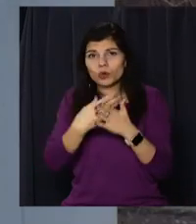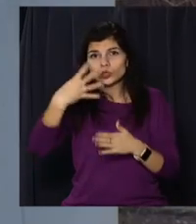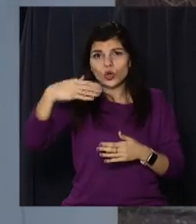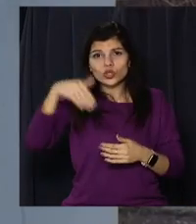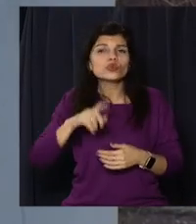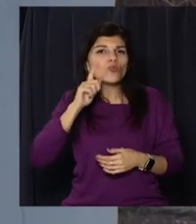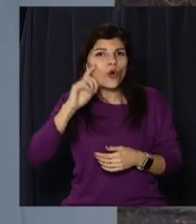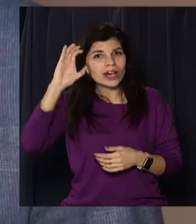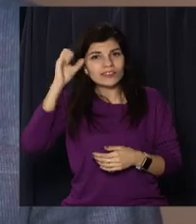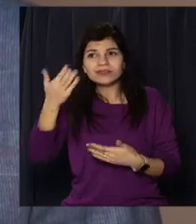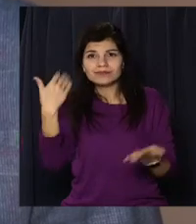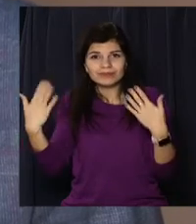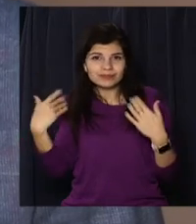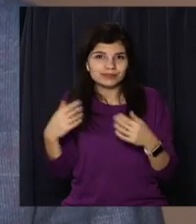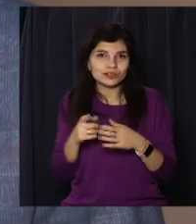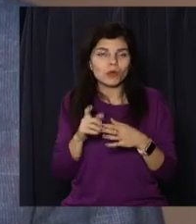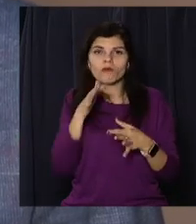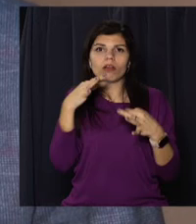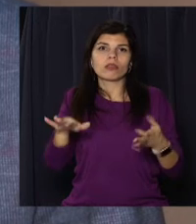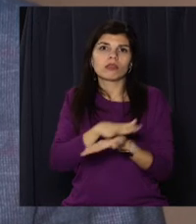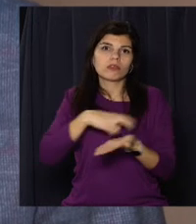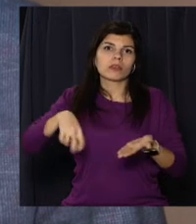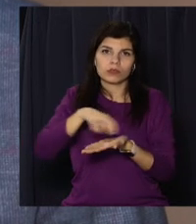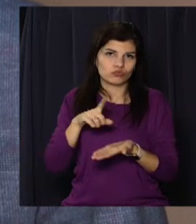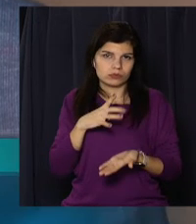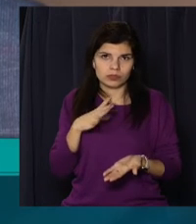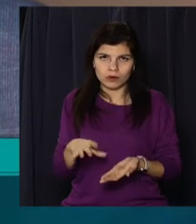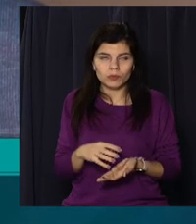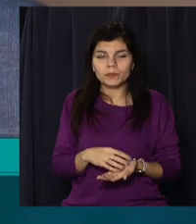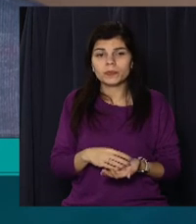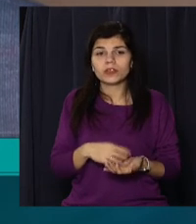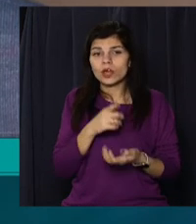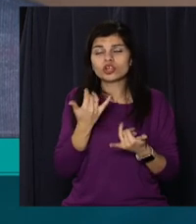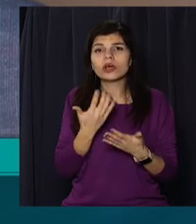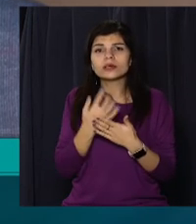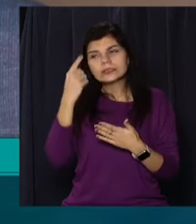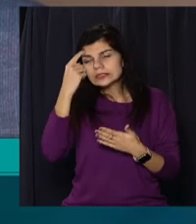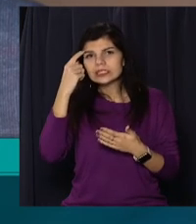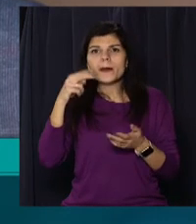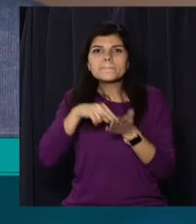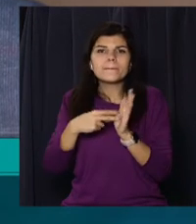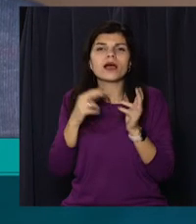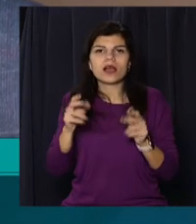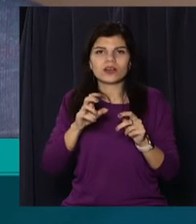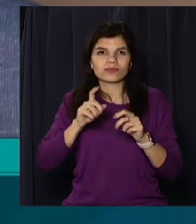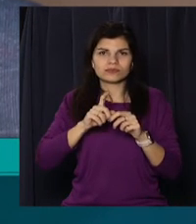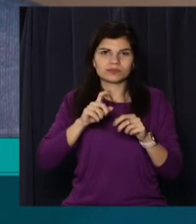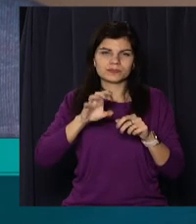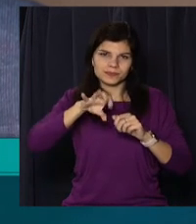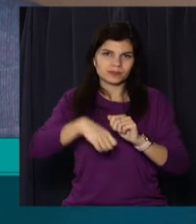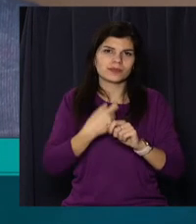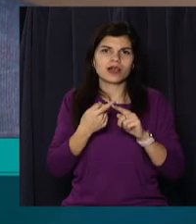тисяч юних криворожан. И в первую очередь этот процесс направлен сегодня против распространения этих веществ среди